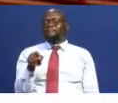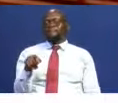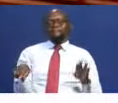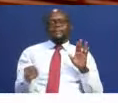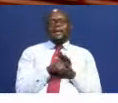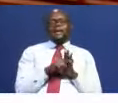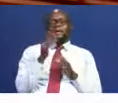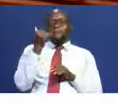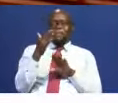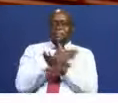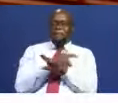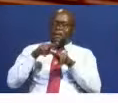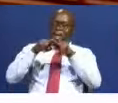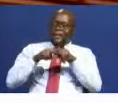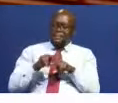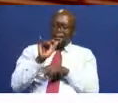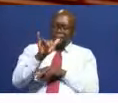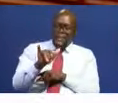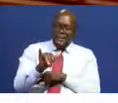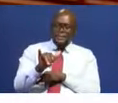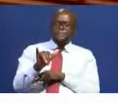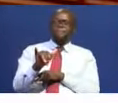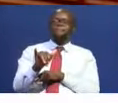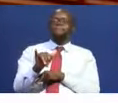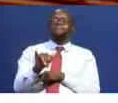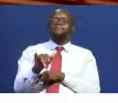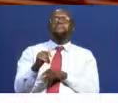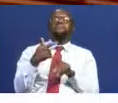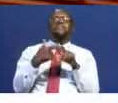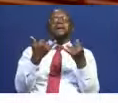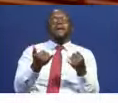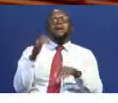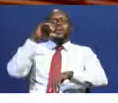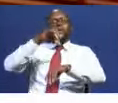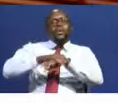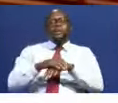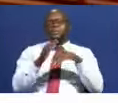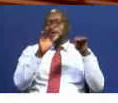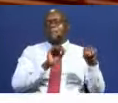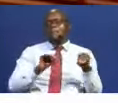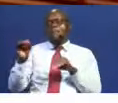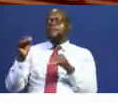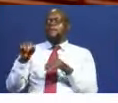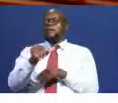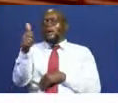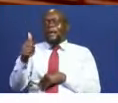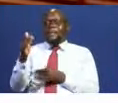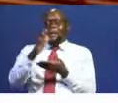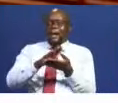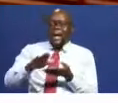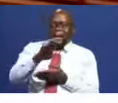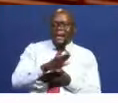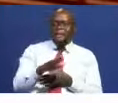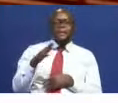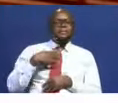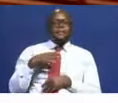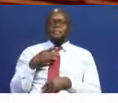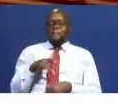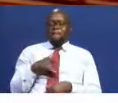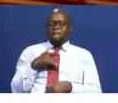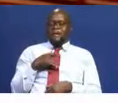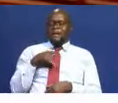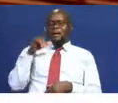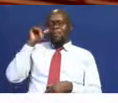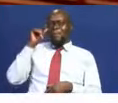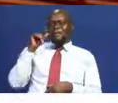kwa sababu ile ndio rasilimali ambayo iko pale Mombasa, lakini unakuta ilihamishwa ikapelekwa sehemu zingine, na watu Mombasa na